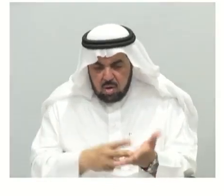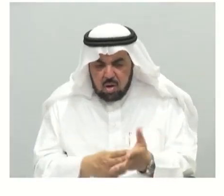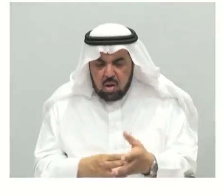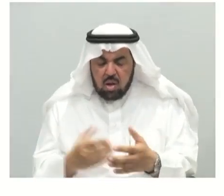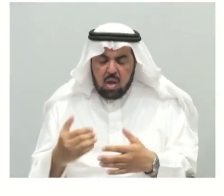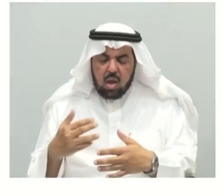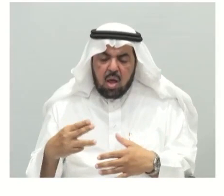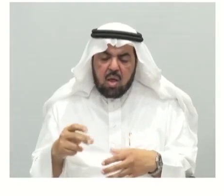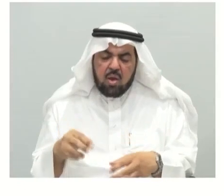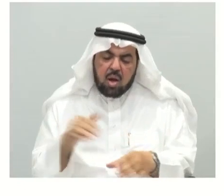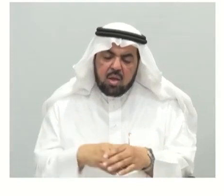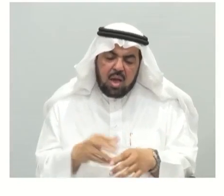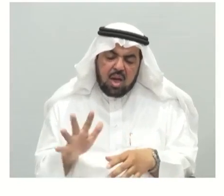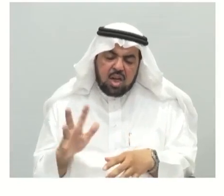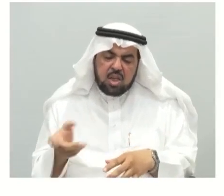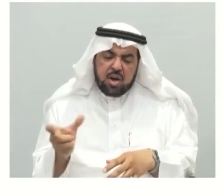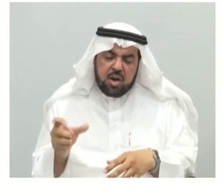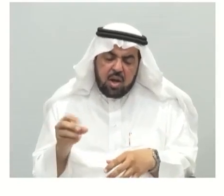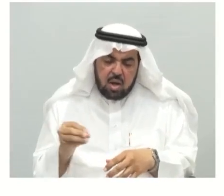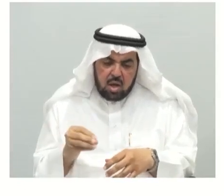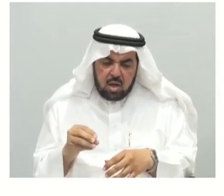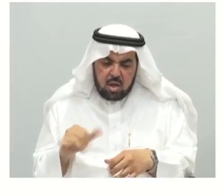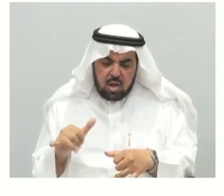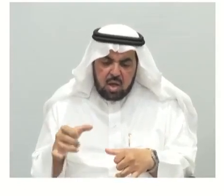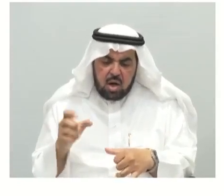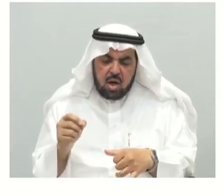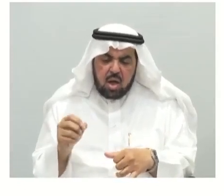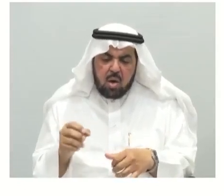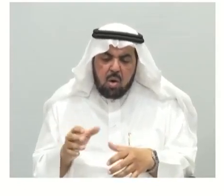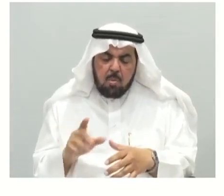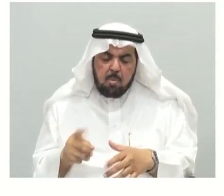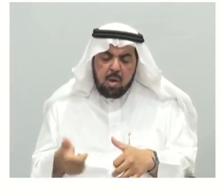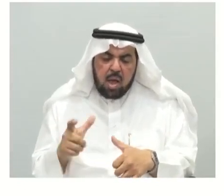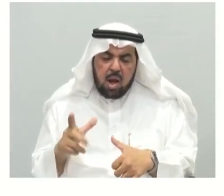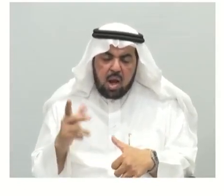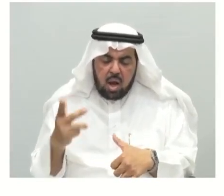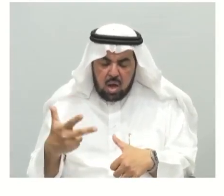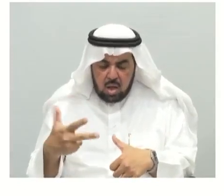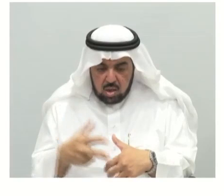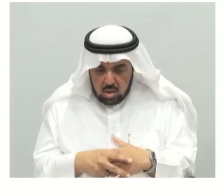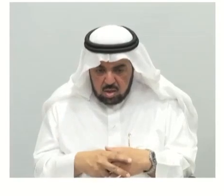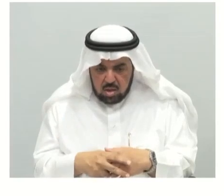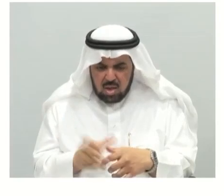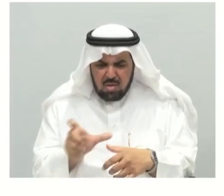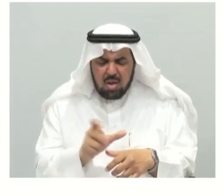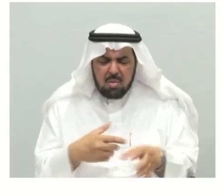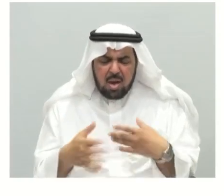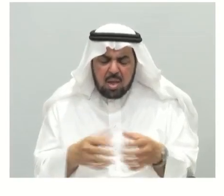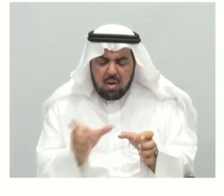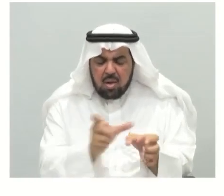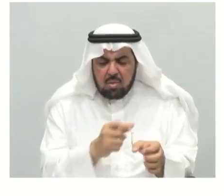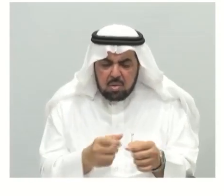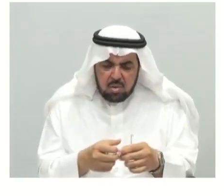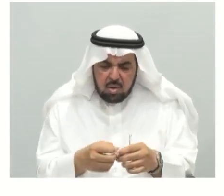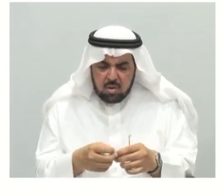داخل شرنقه يرقه والبالغ نلاحظ ما هي المفرده التي لا تنتمي الى هذه